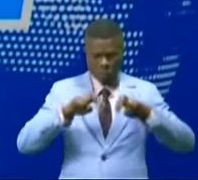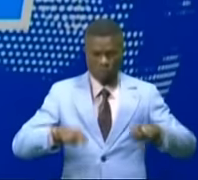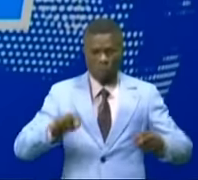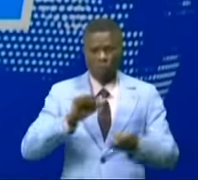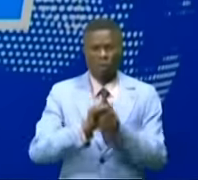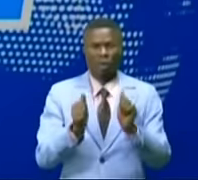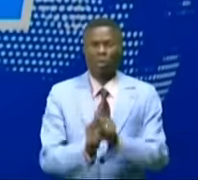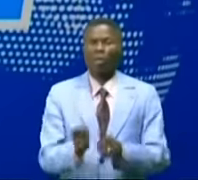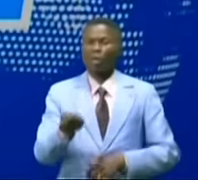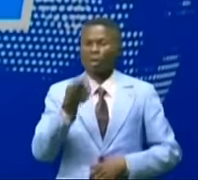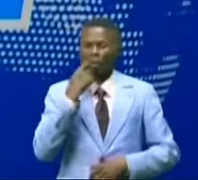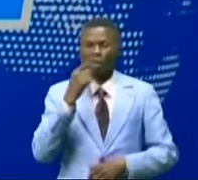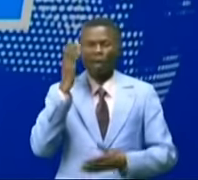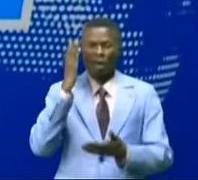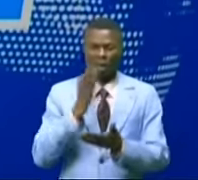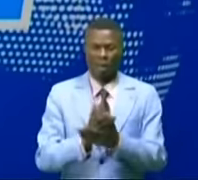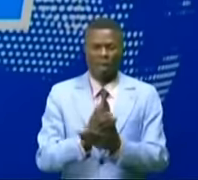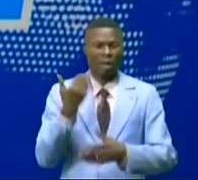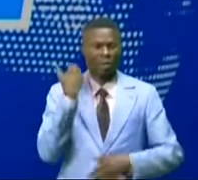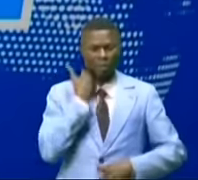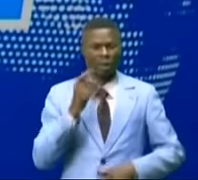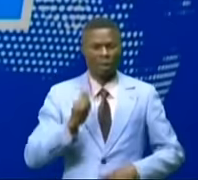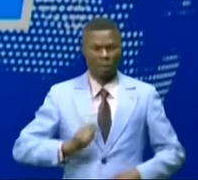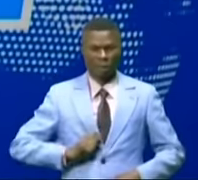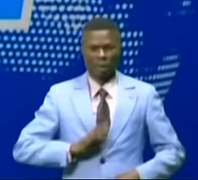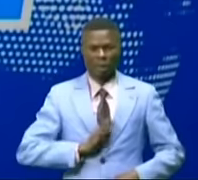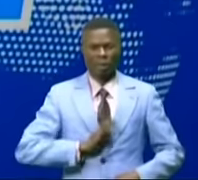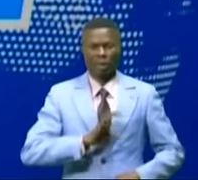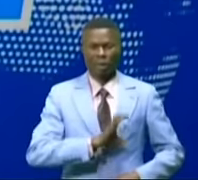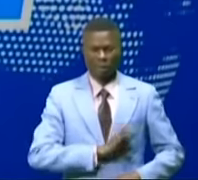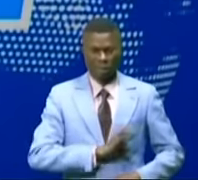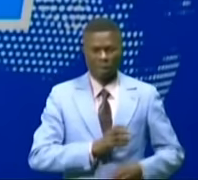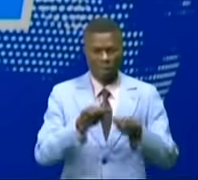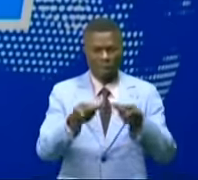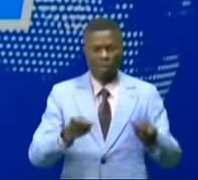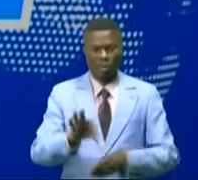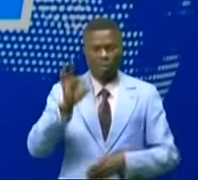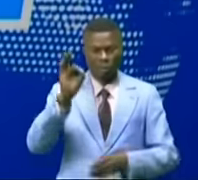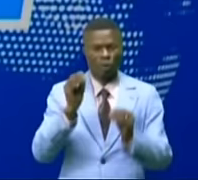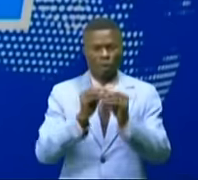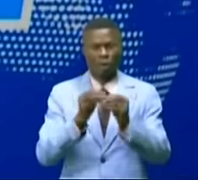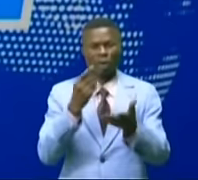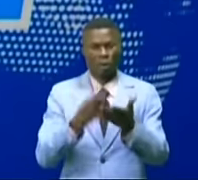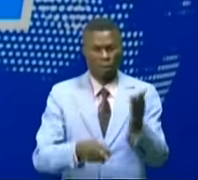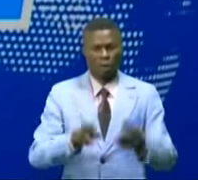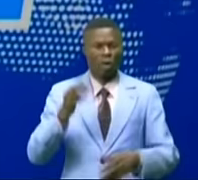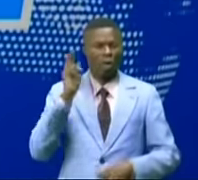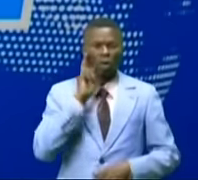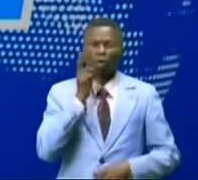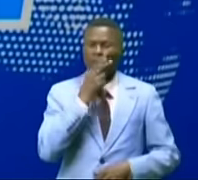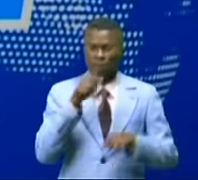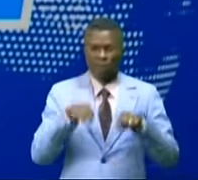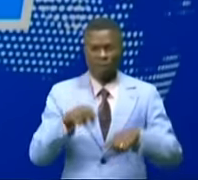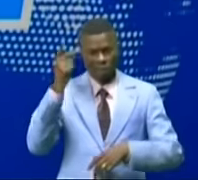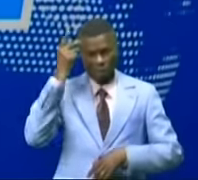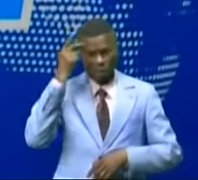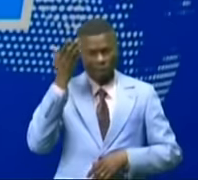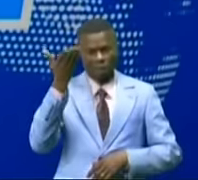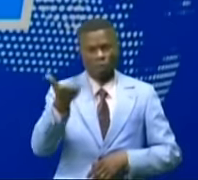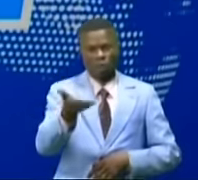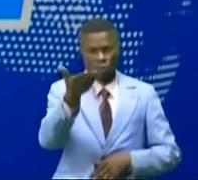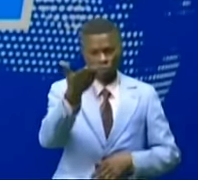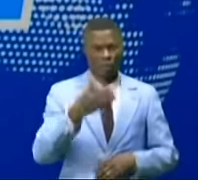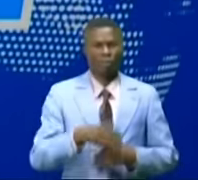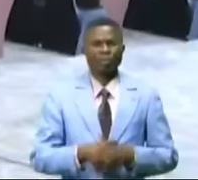le traitement de la lutte contre la tuberculose. Cadre choisi, l'hôtel Rotana. Ici à Kinshasa, nous dit Jacques